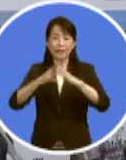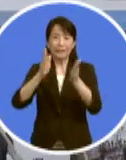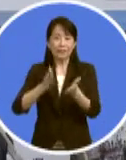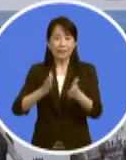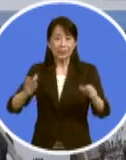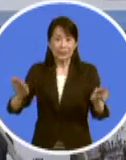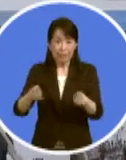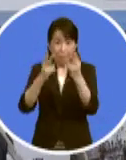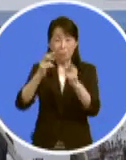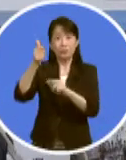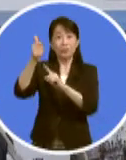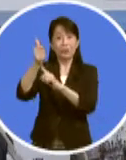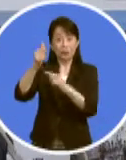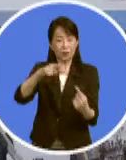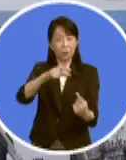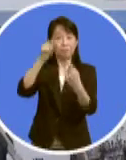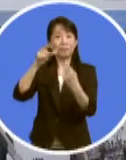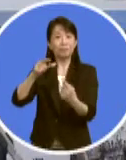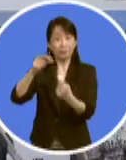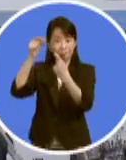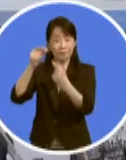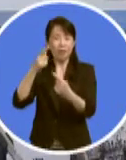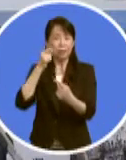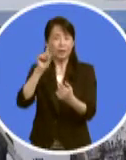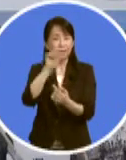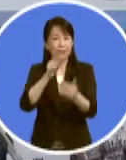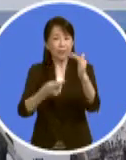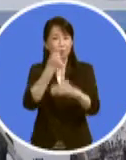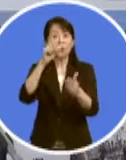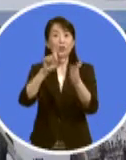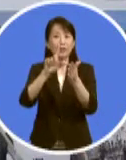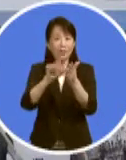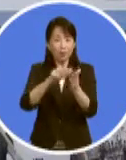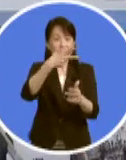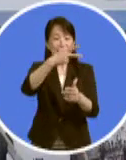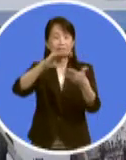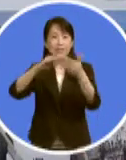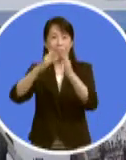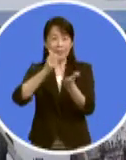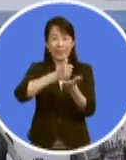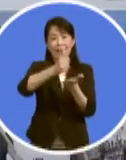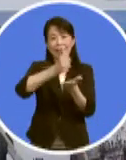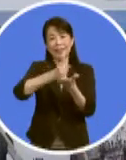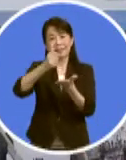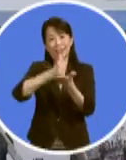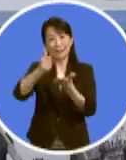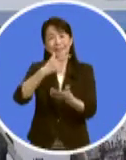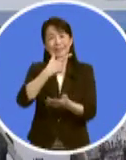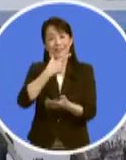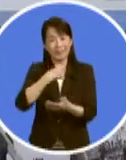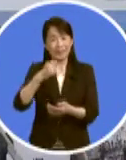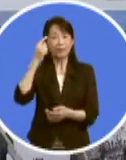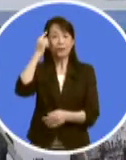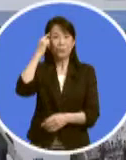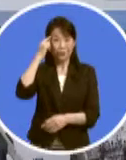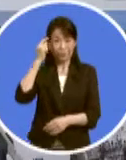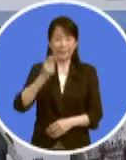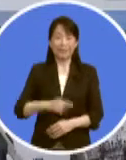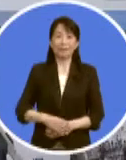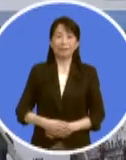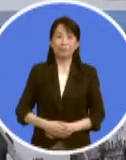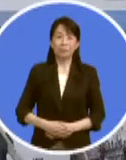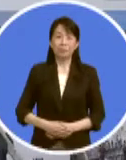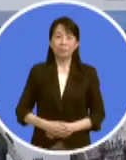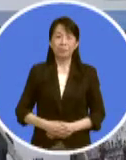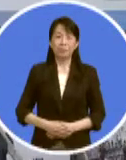を充実することで大切な時にですね人を派遣するといったこともできるようにして参りたい